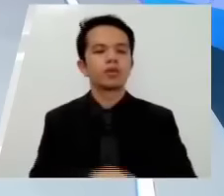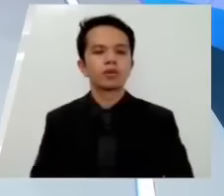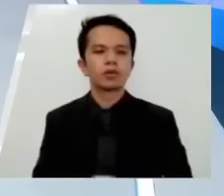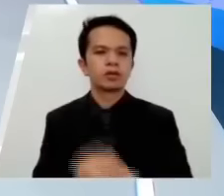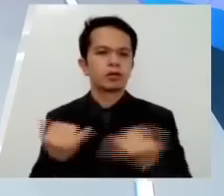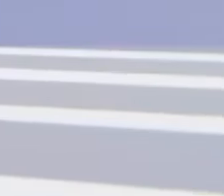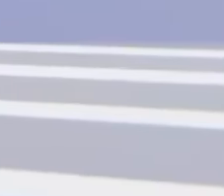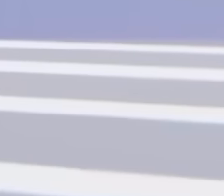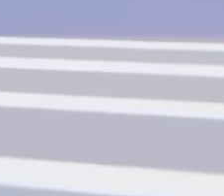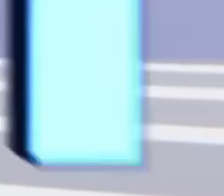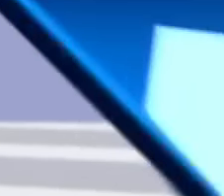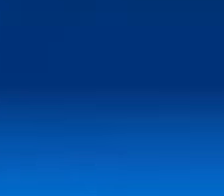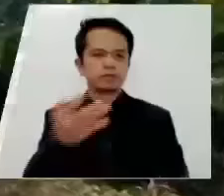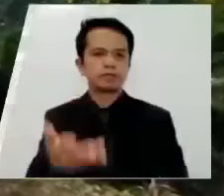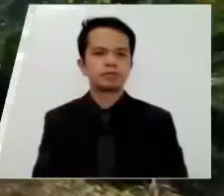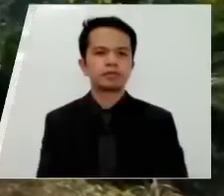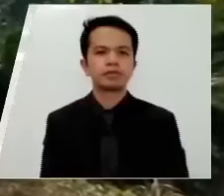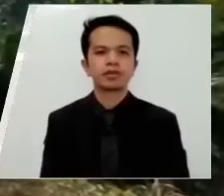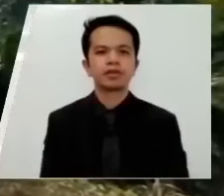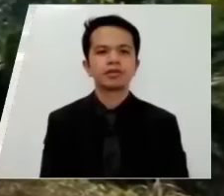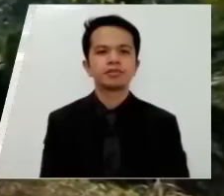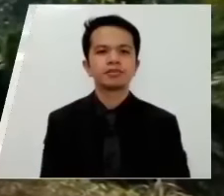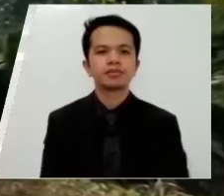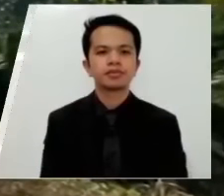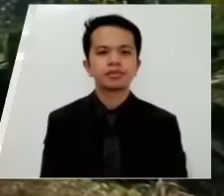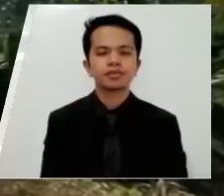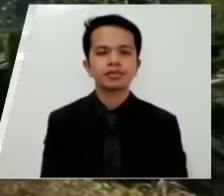si Maki Pulido.